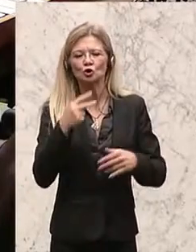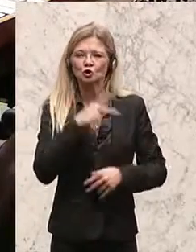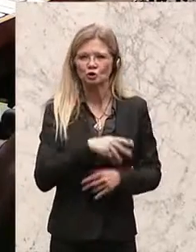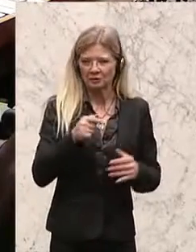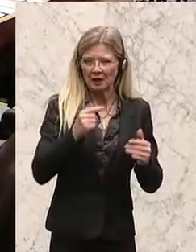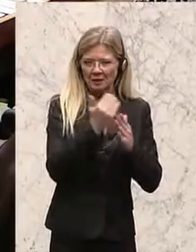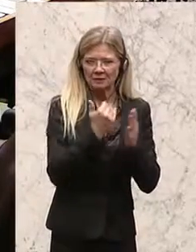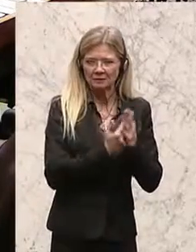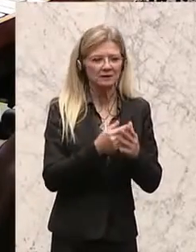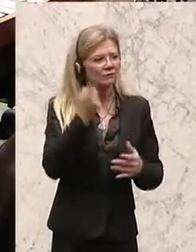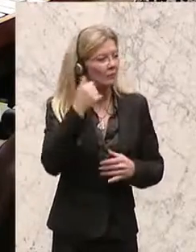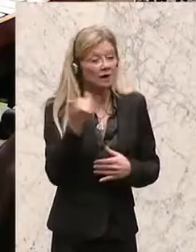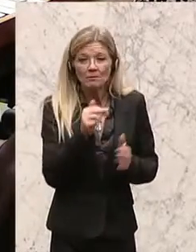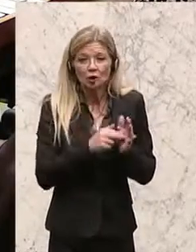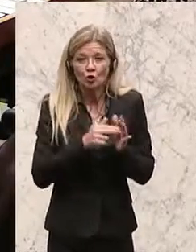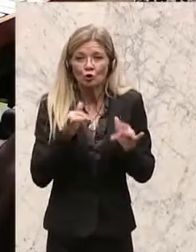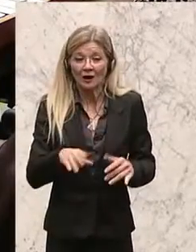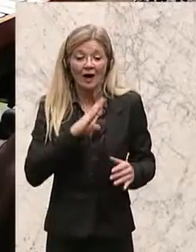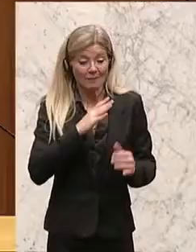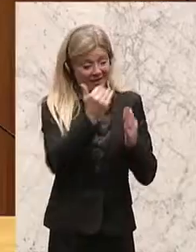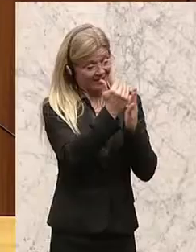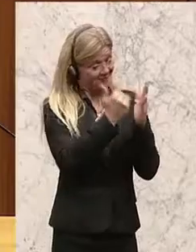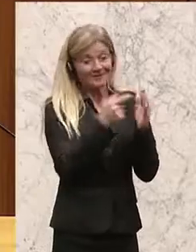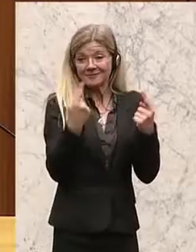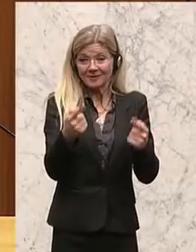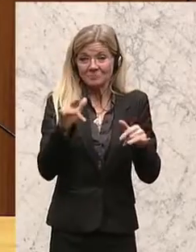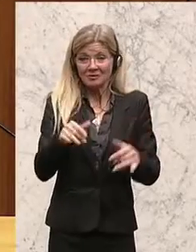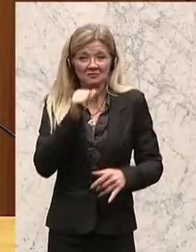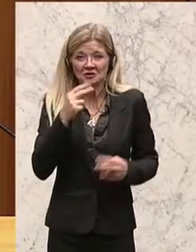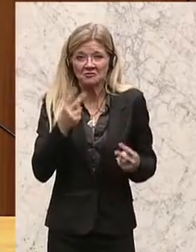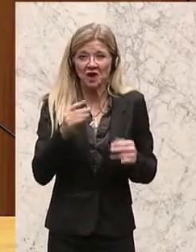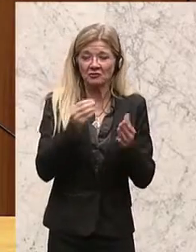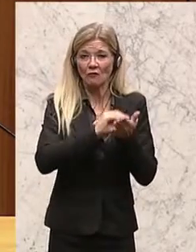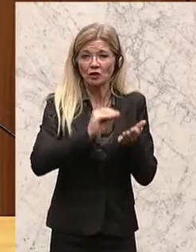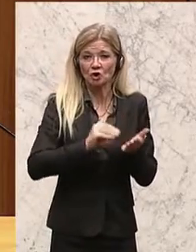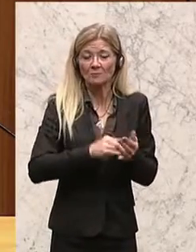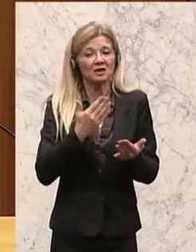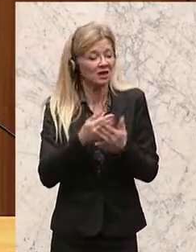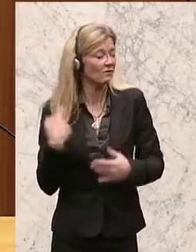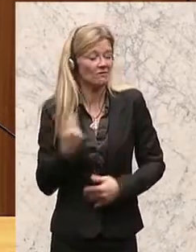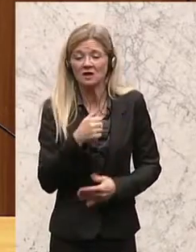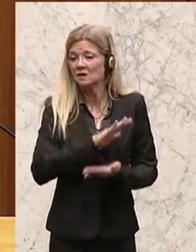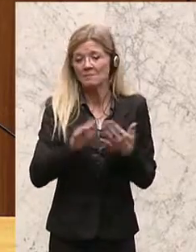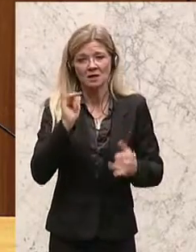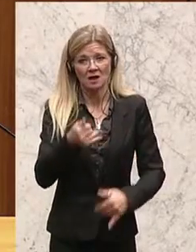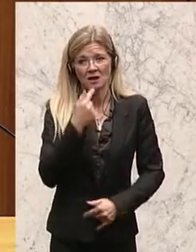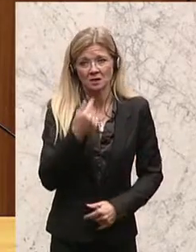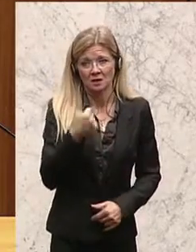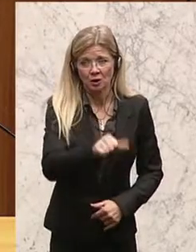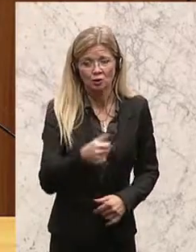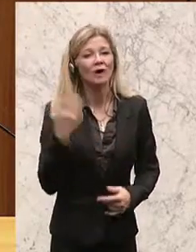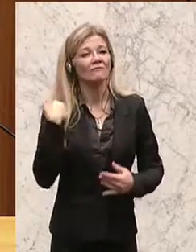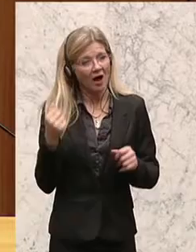heißt ein gesetz das eigentlich das papier nicht wert ist auf dem es steht und daher haben wir auch nicht zugestimmt wir haben das auch immer begründet nämlich